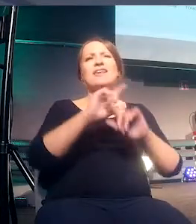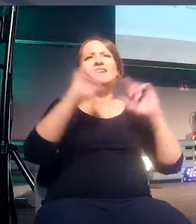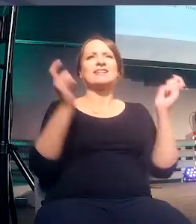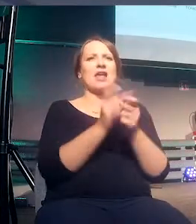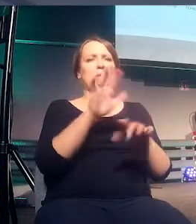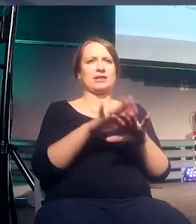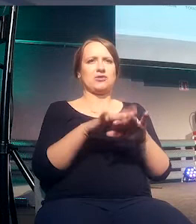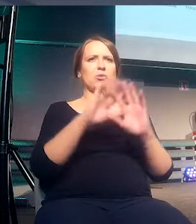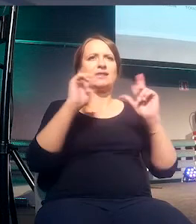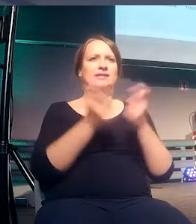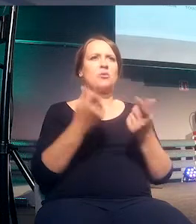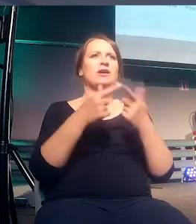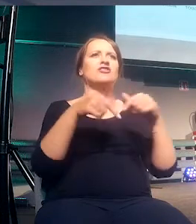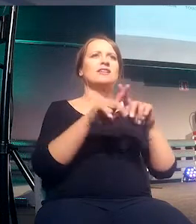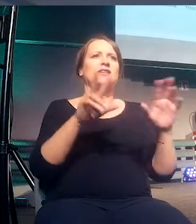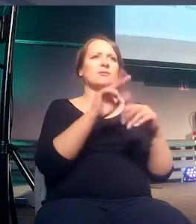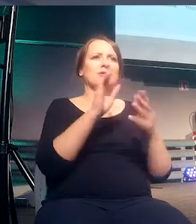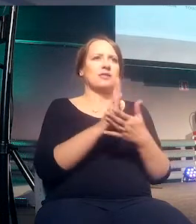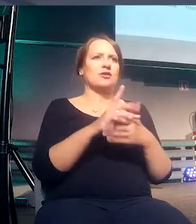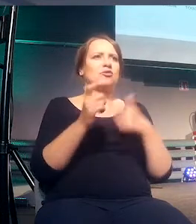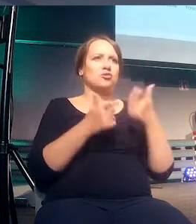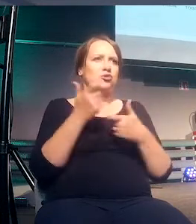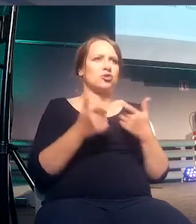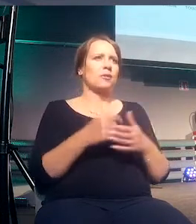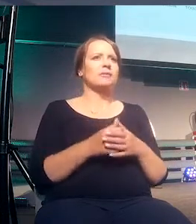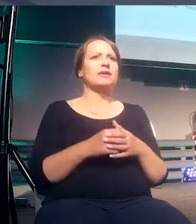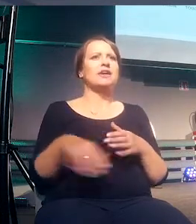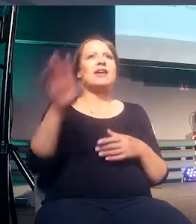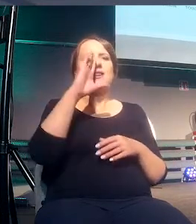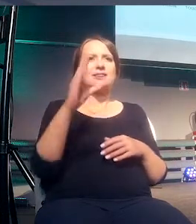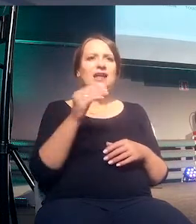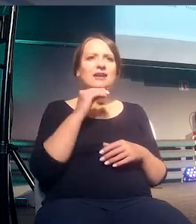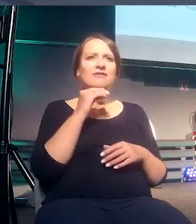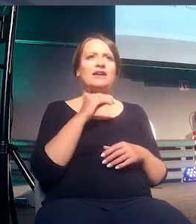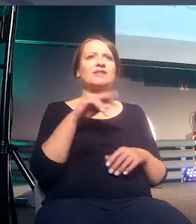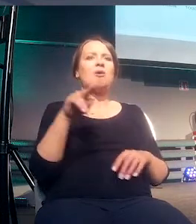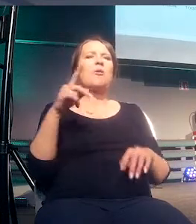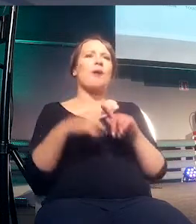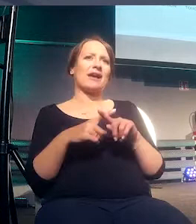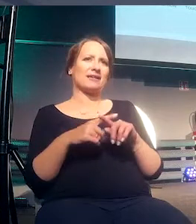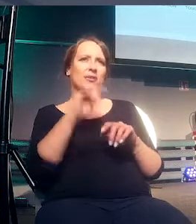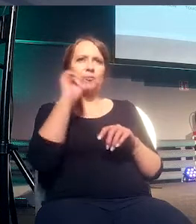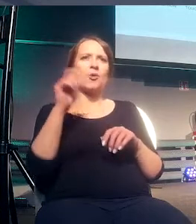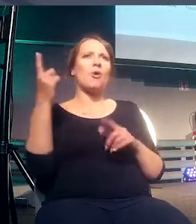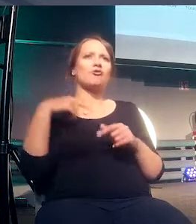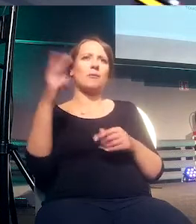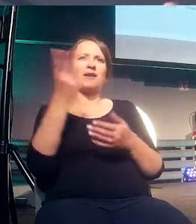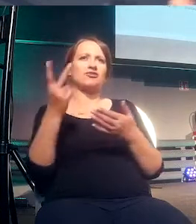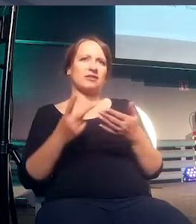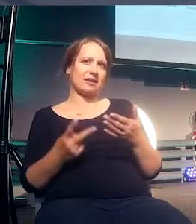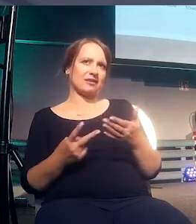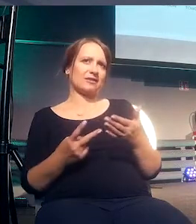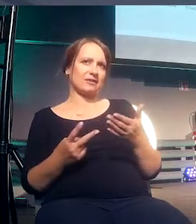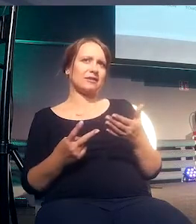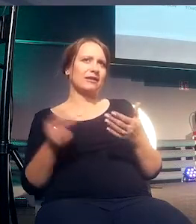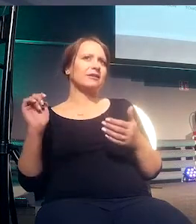oprócz zespołu, który robi interfejs, jakby to jest UX dla użytkownika, to co się dzieje w